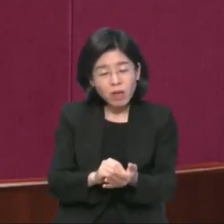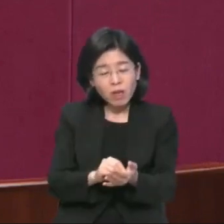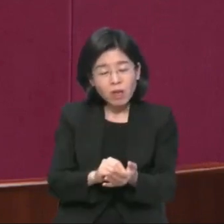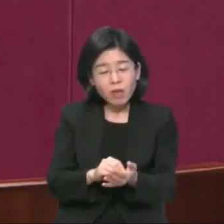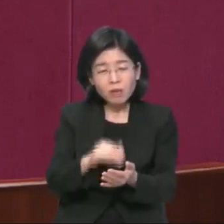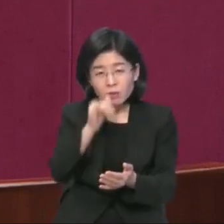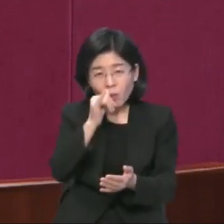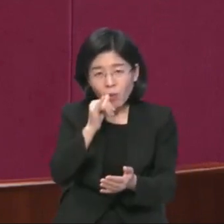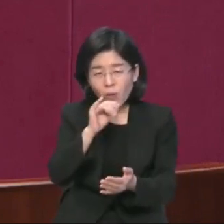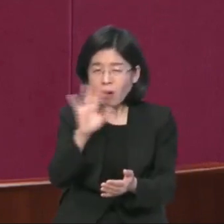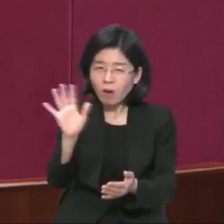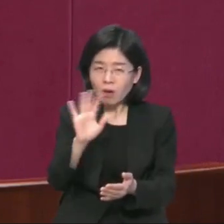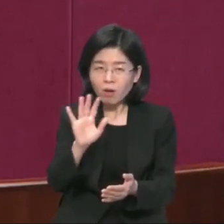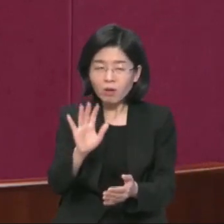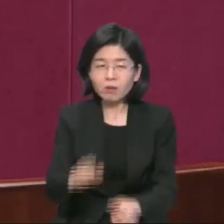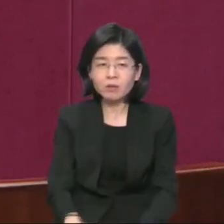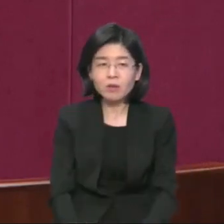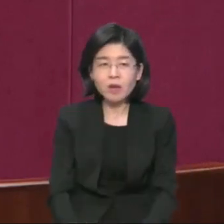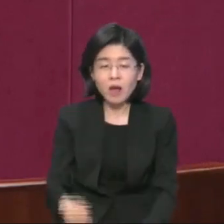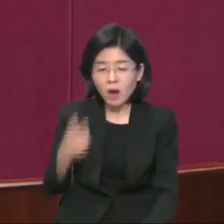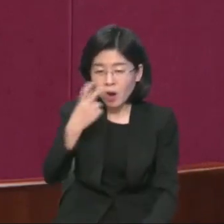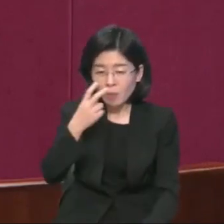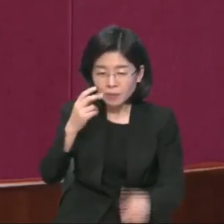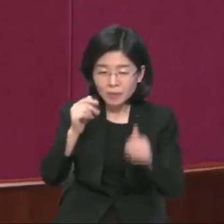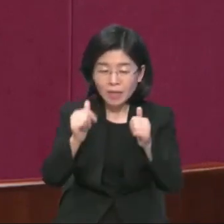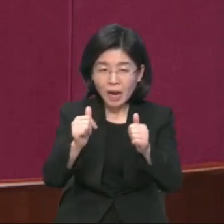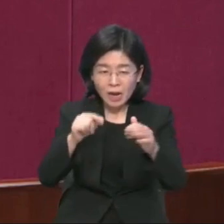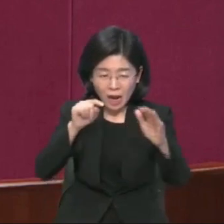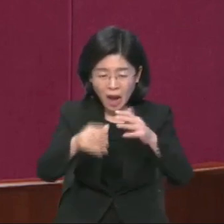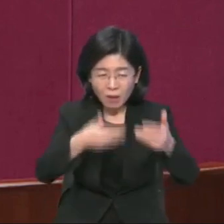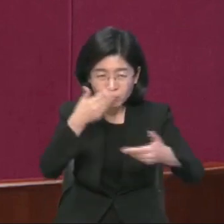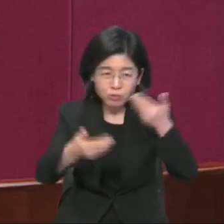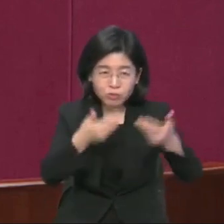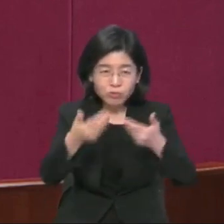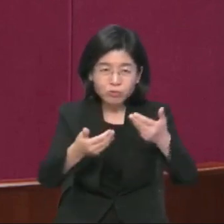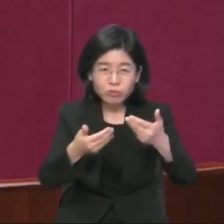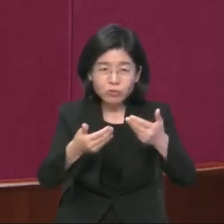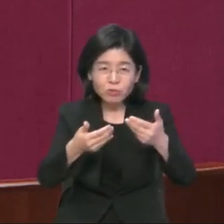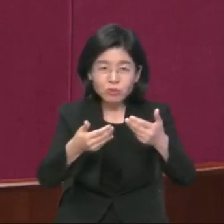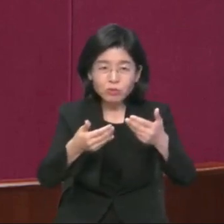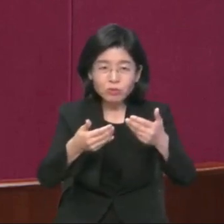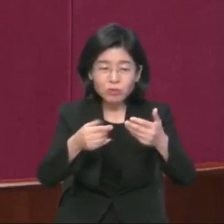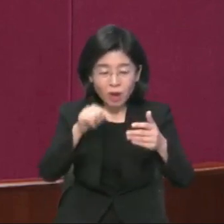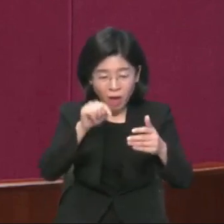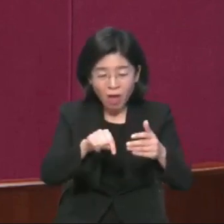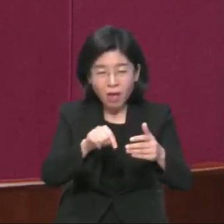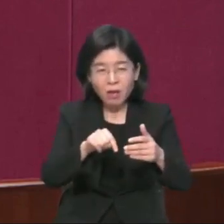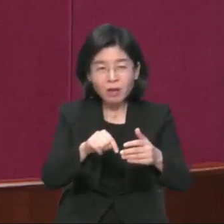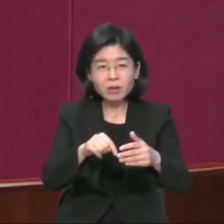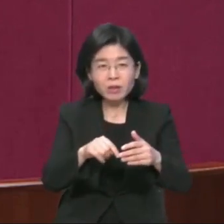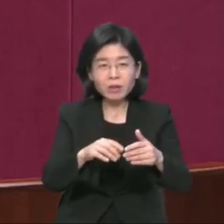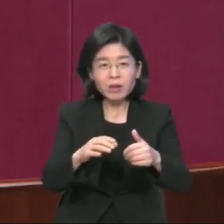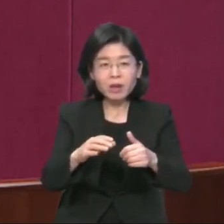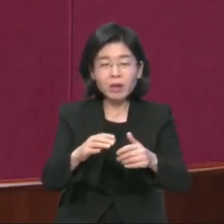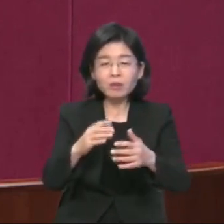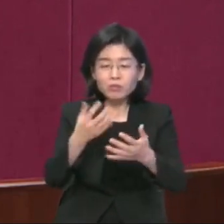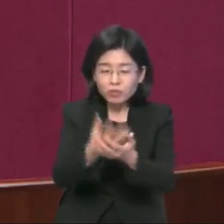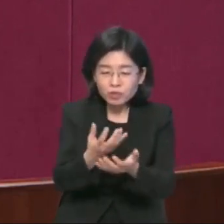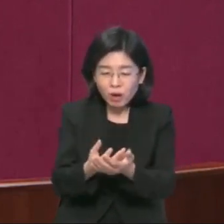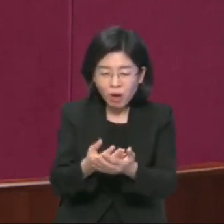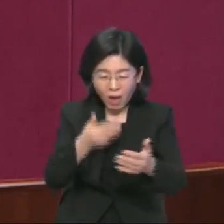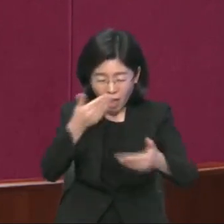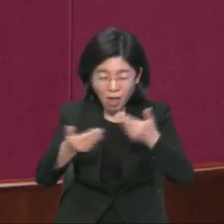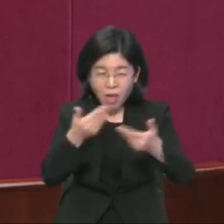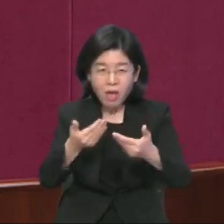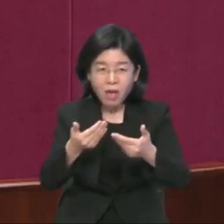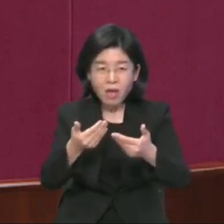검찰 공소장을 앞세워 조사하고 내부 검토 문건까지 공개하며 이적 행위라 몰아갈